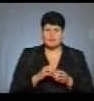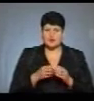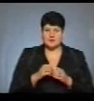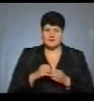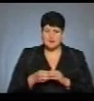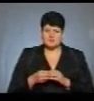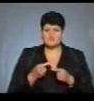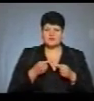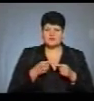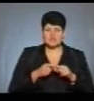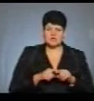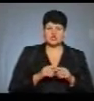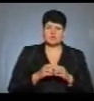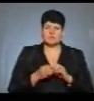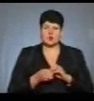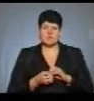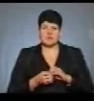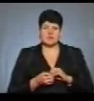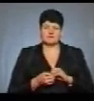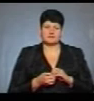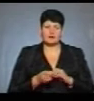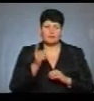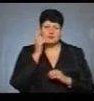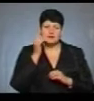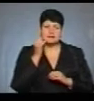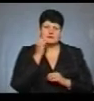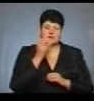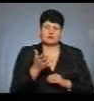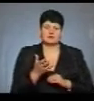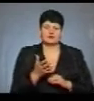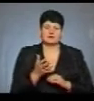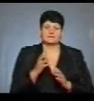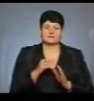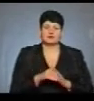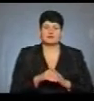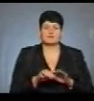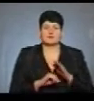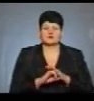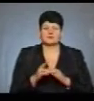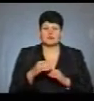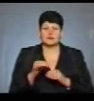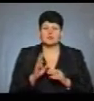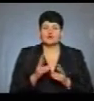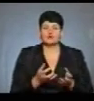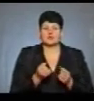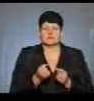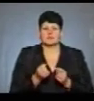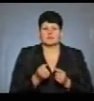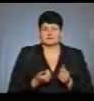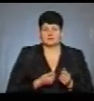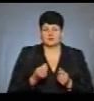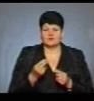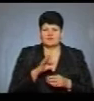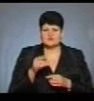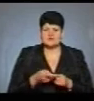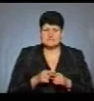по технічні проблеми по мобільних телефонах, які не влилися в базу даних. Але разом з тим, хто отримує готівкою ці всі